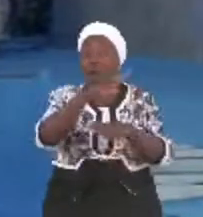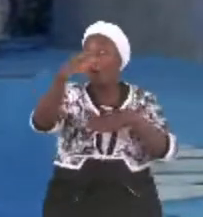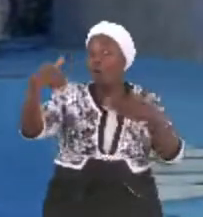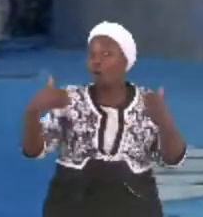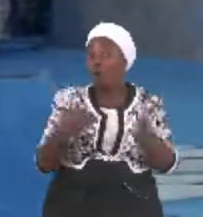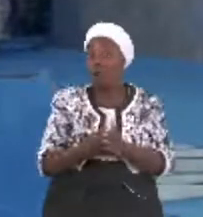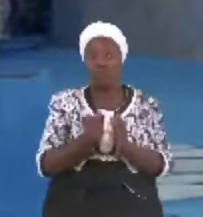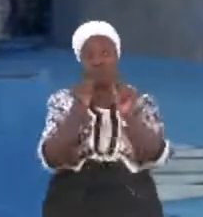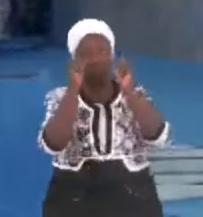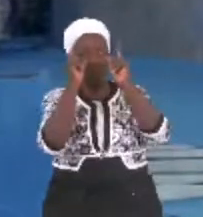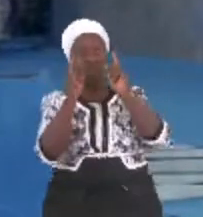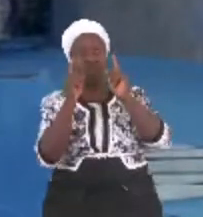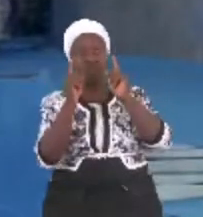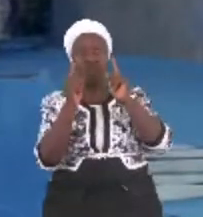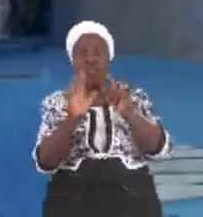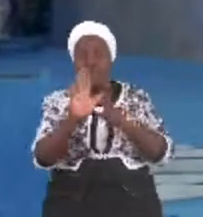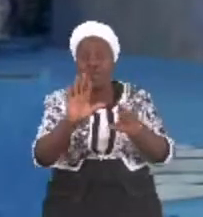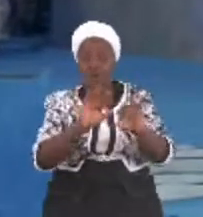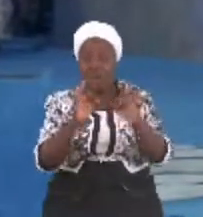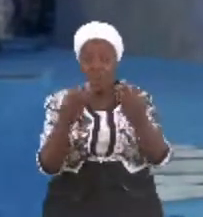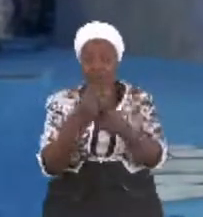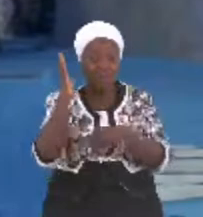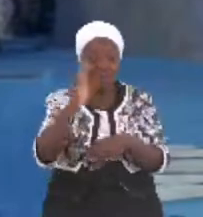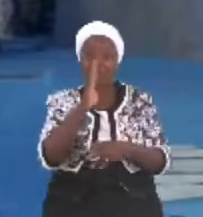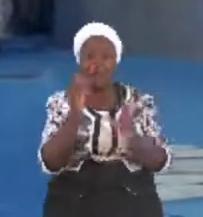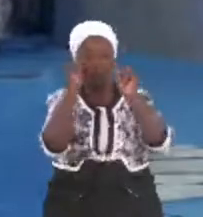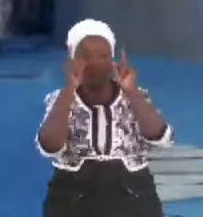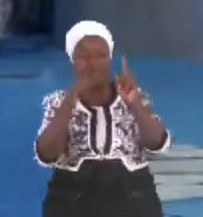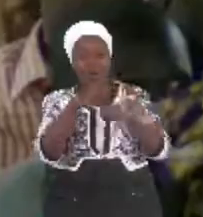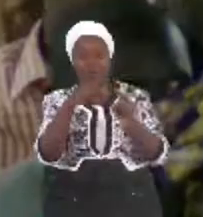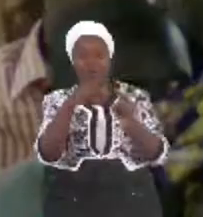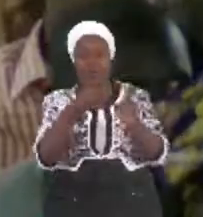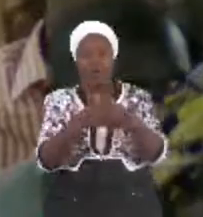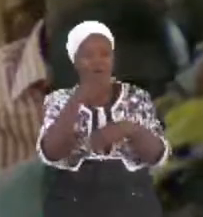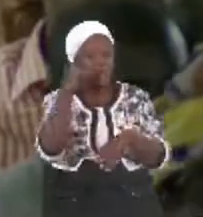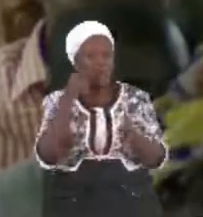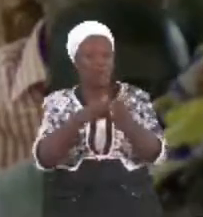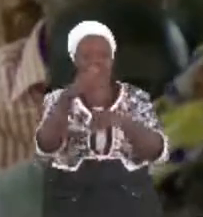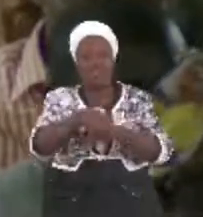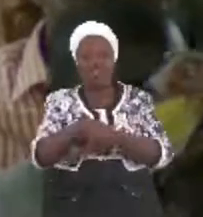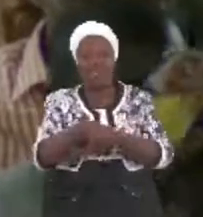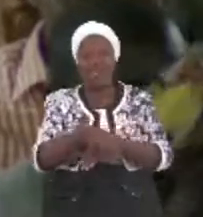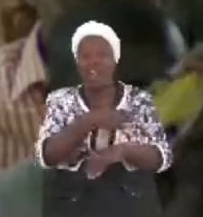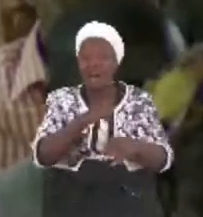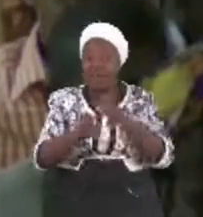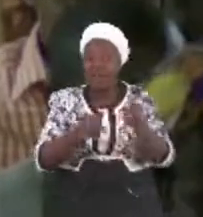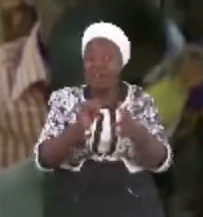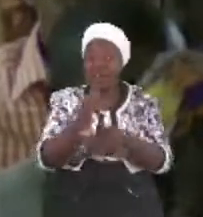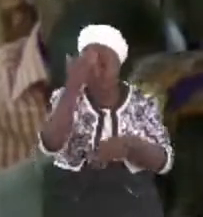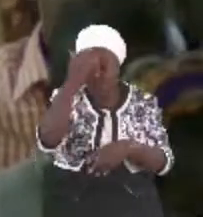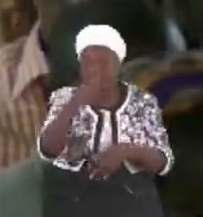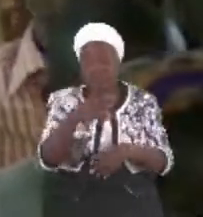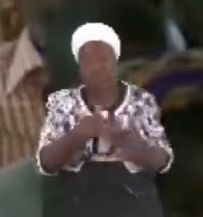et glorifiaient Dieu. Ta famille sera étonnée quand tu vas rentrer ce soir. Et les gens qui te